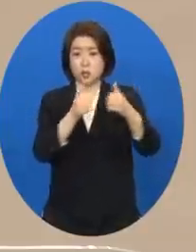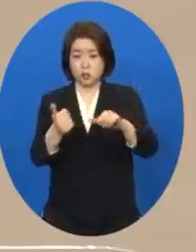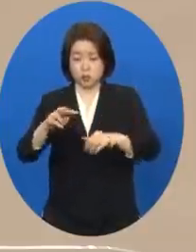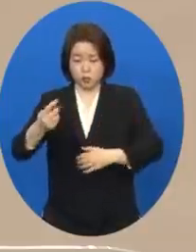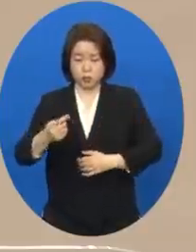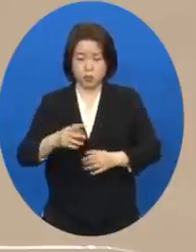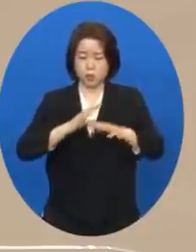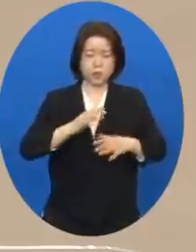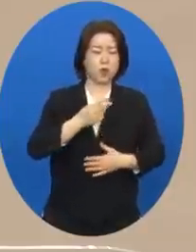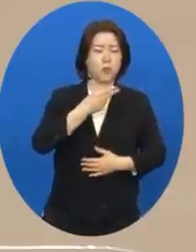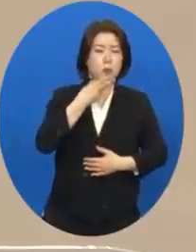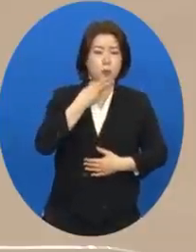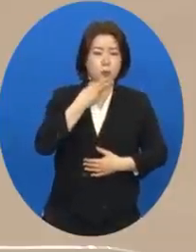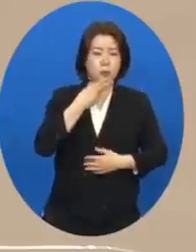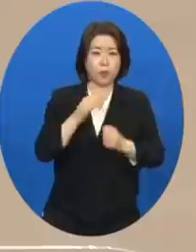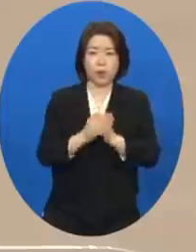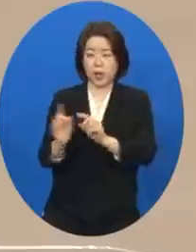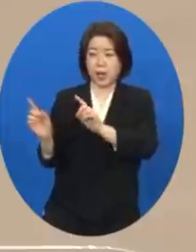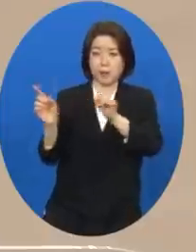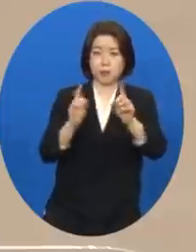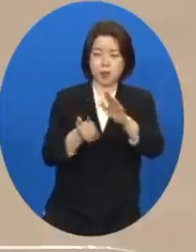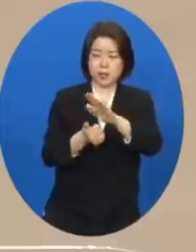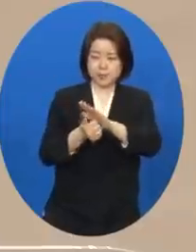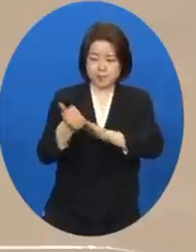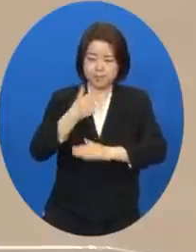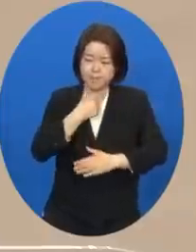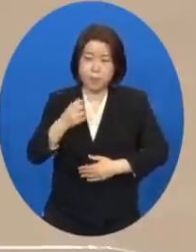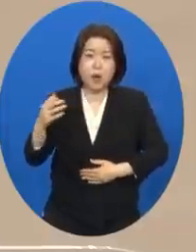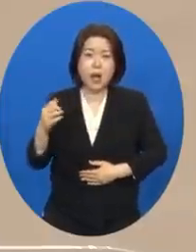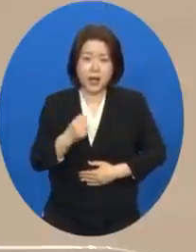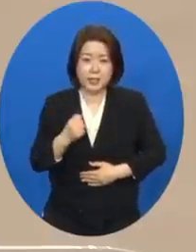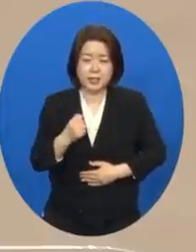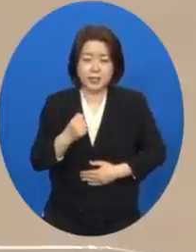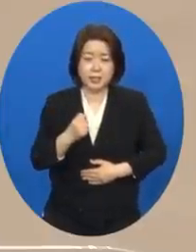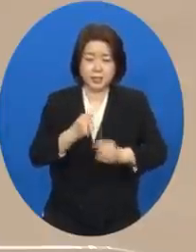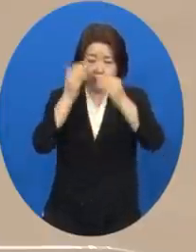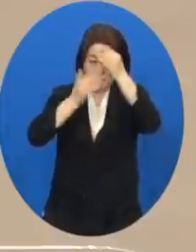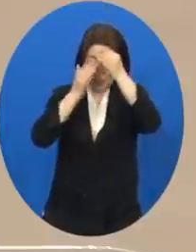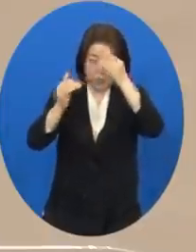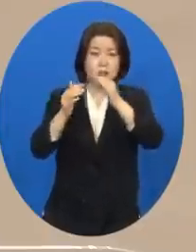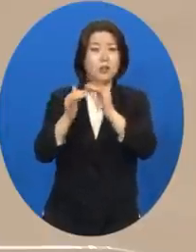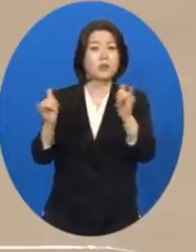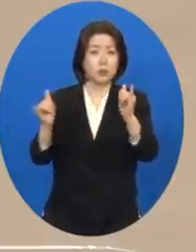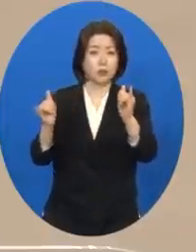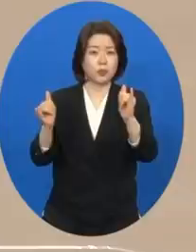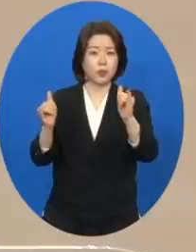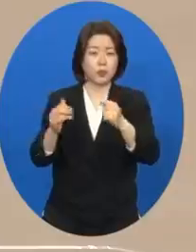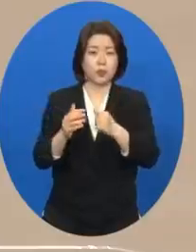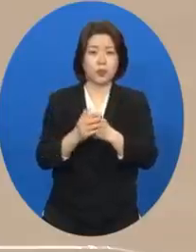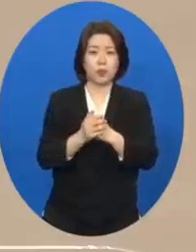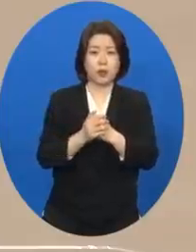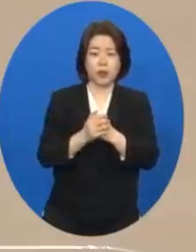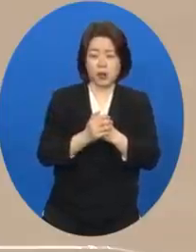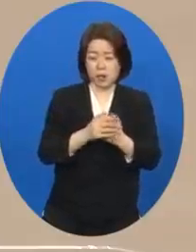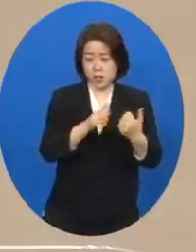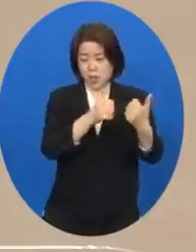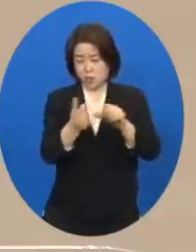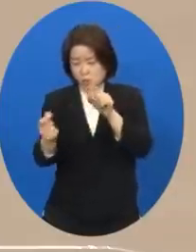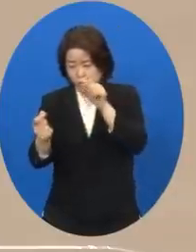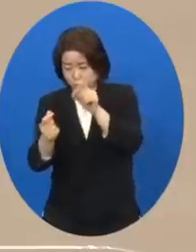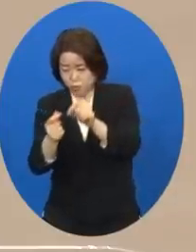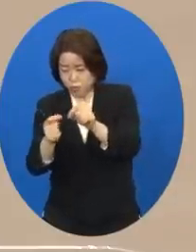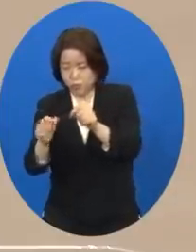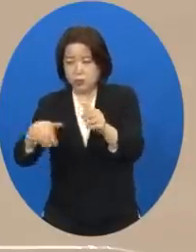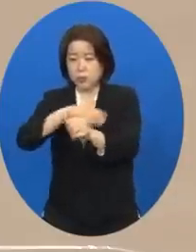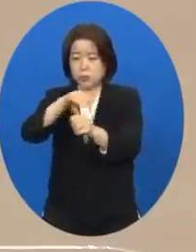않고 부활의 소망을 가지는 성도들을 인종 현장에서 얼마나 많이